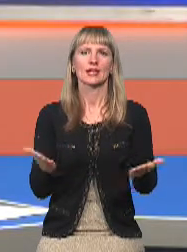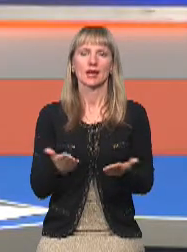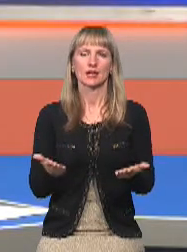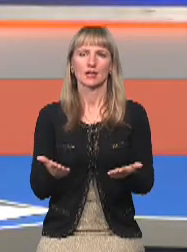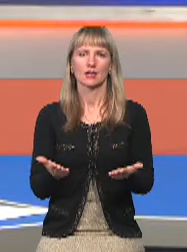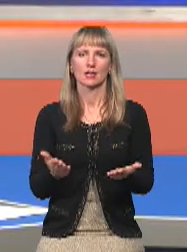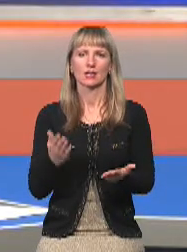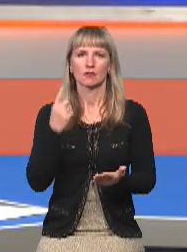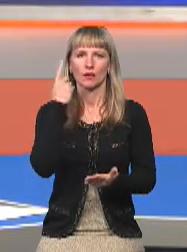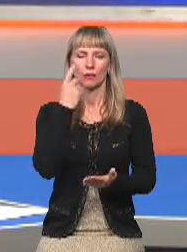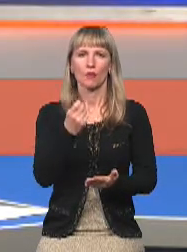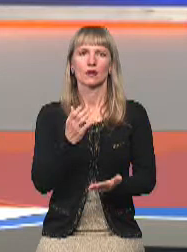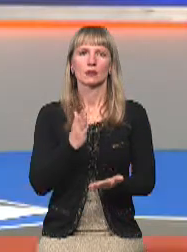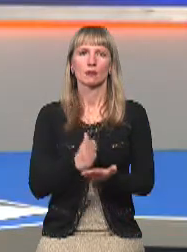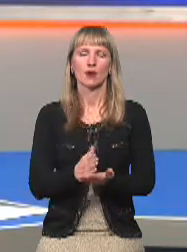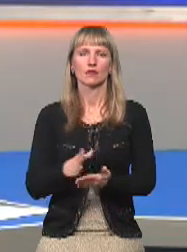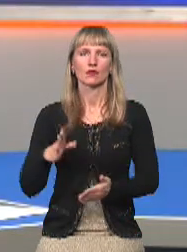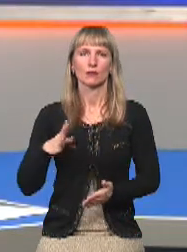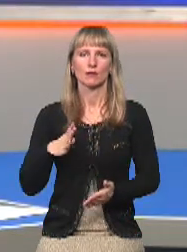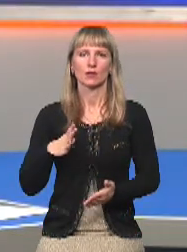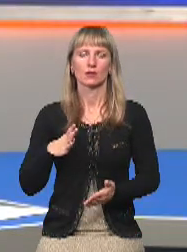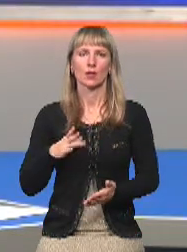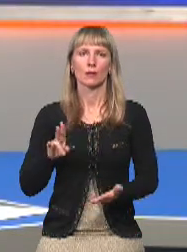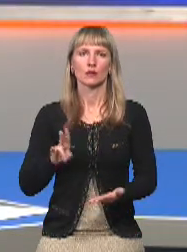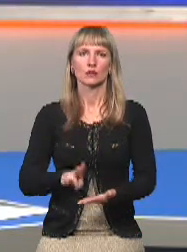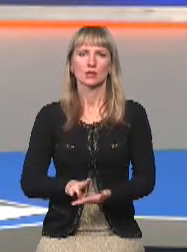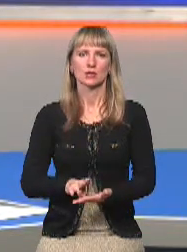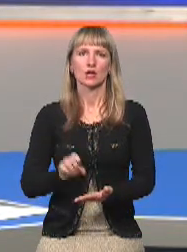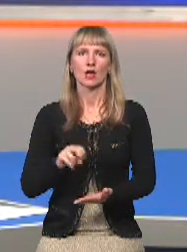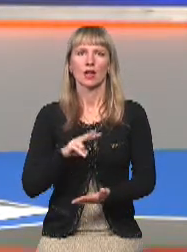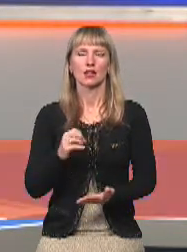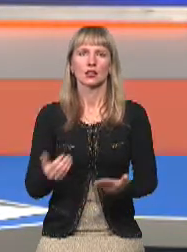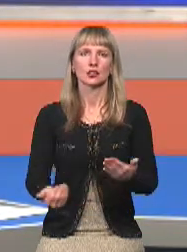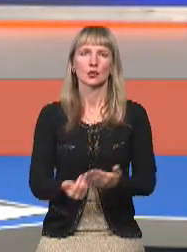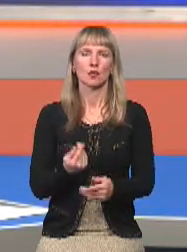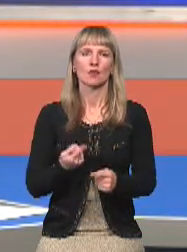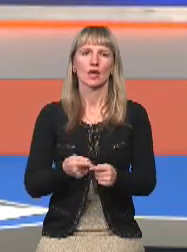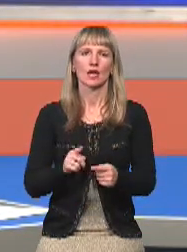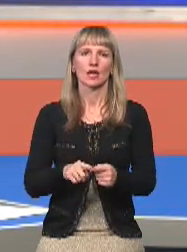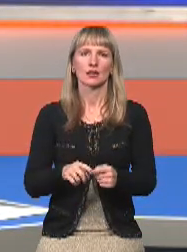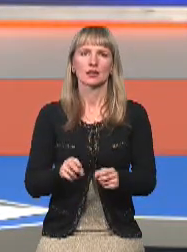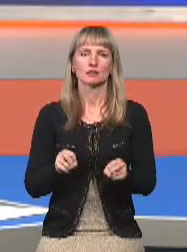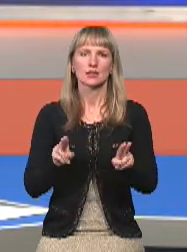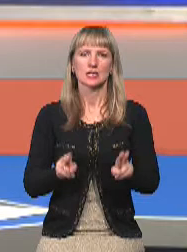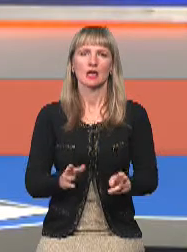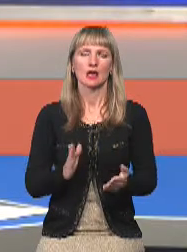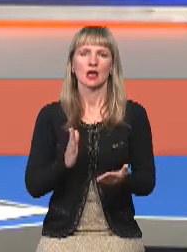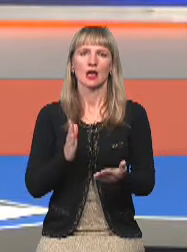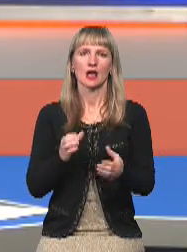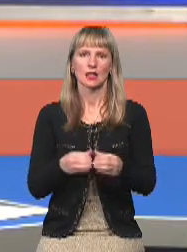власне, інформованість має відбуватися постійно, але ж, знову ж таки, це специфічна категорія